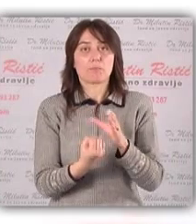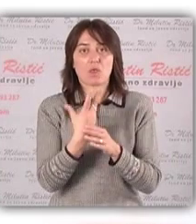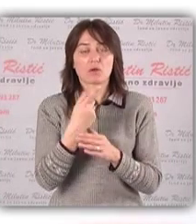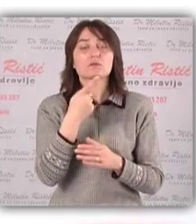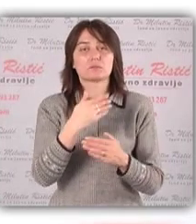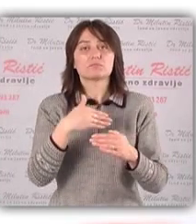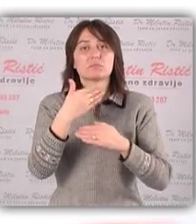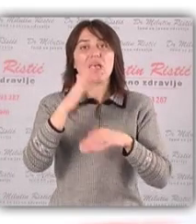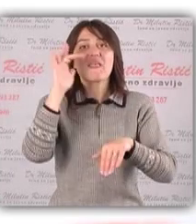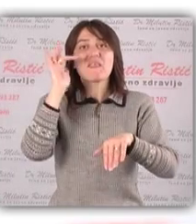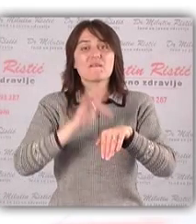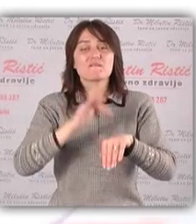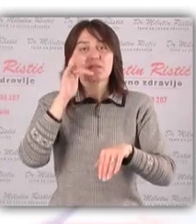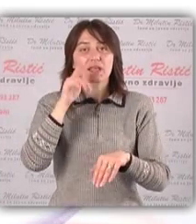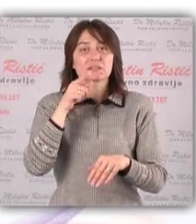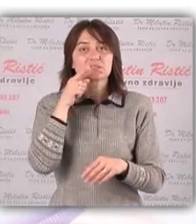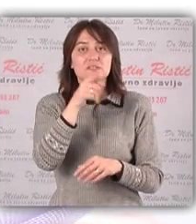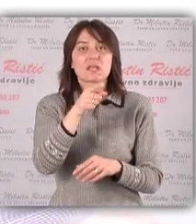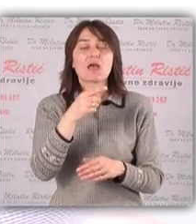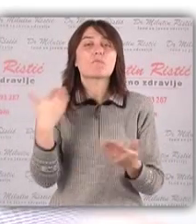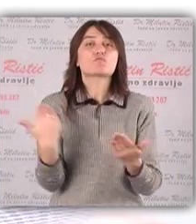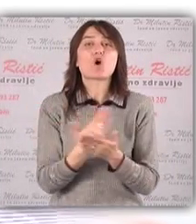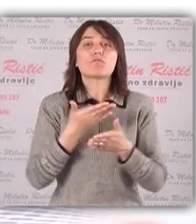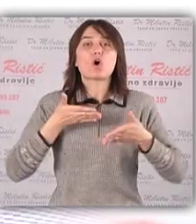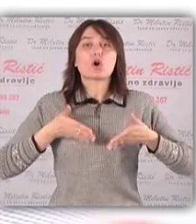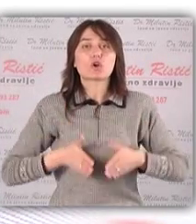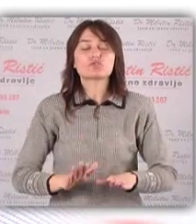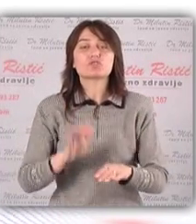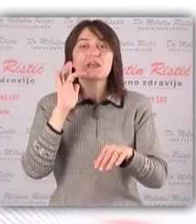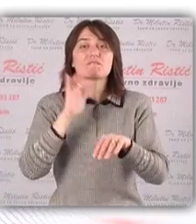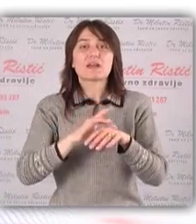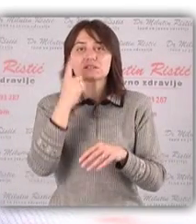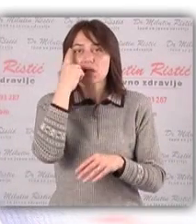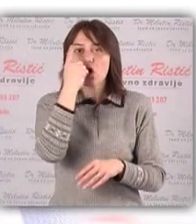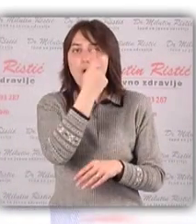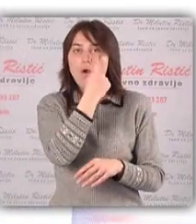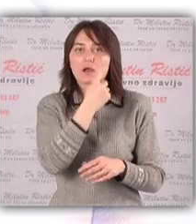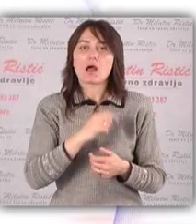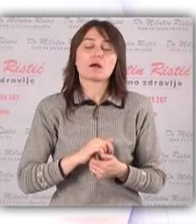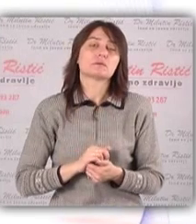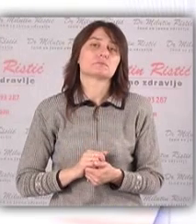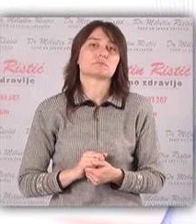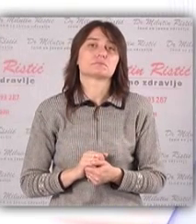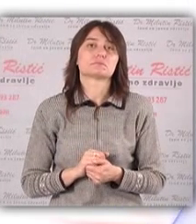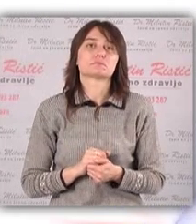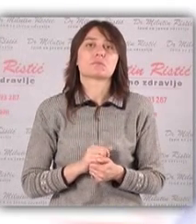veoma često zastupljene infekcije pneumonije kod novorođenčeta i infekcije oka.